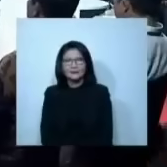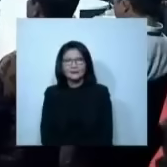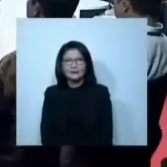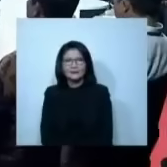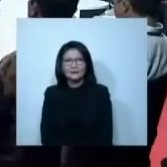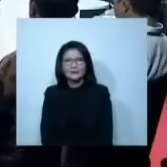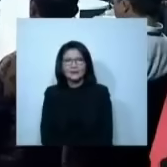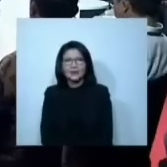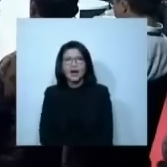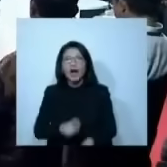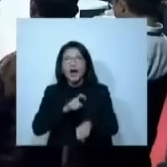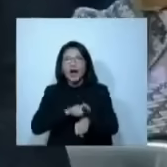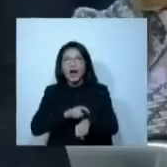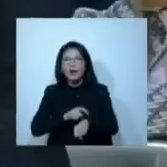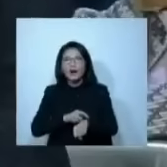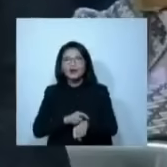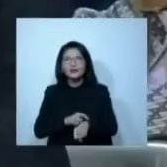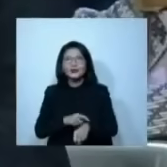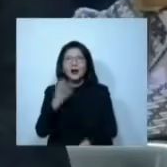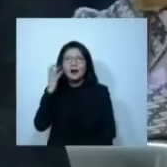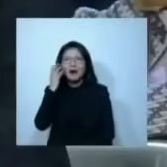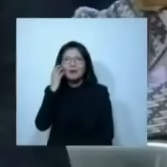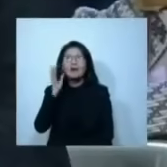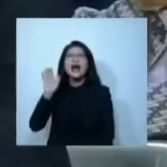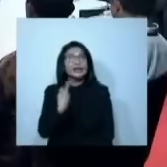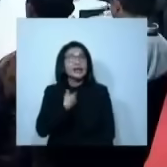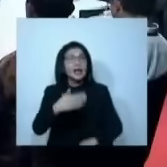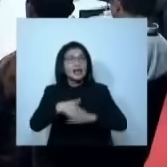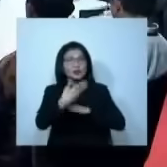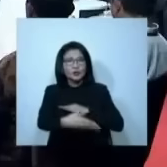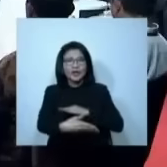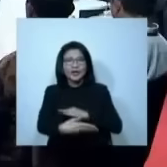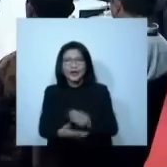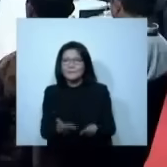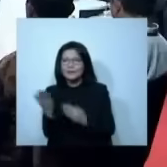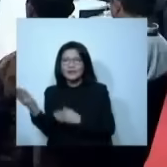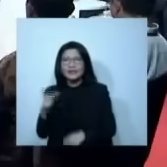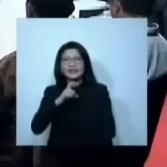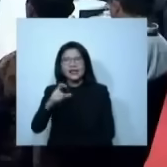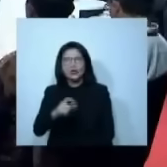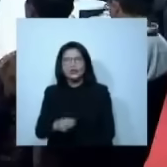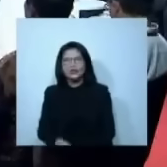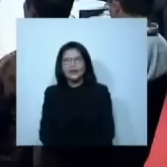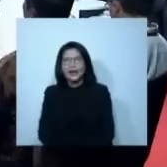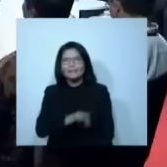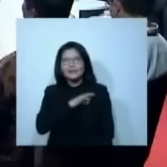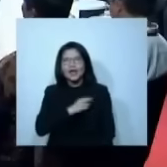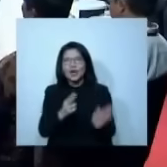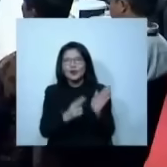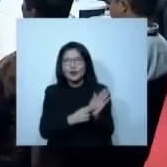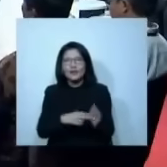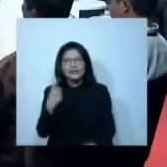kontestasi yang Sangat menarik karena undided Poter masih tinggi dan ketiganya mencoba menawarkan dan bisa menampilkan